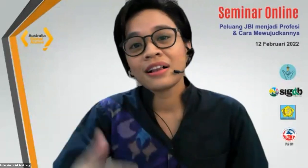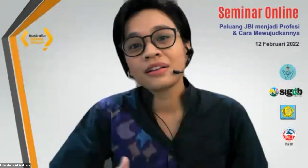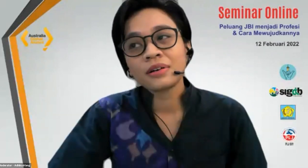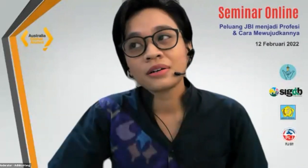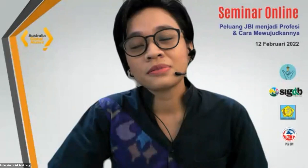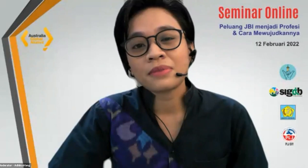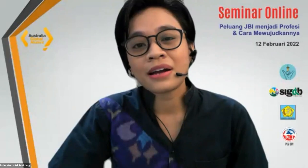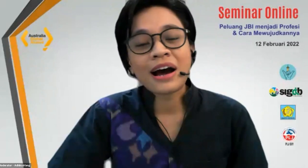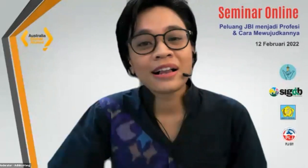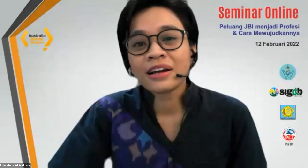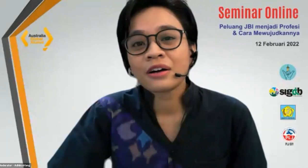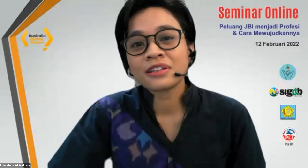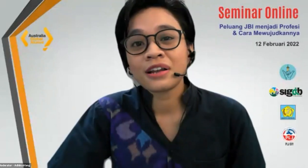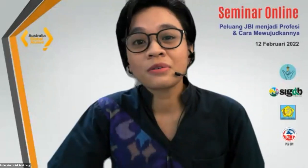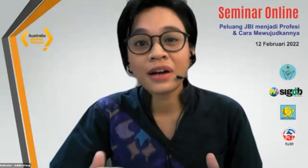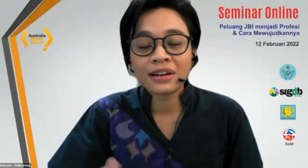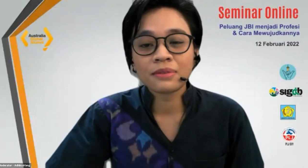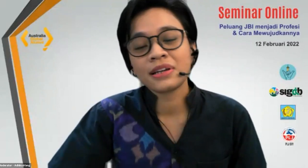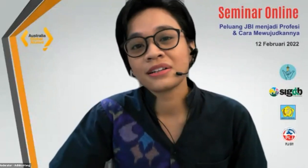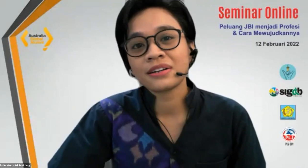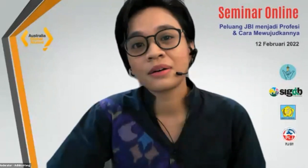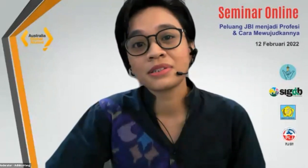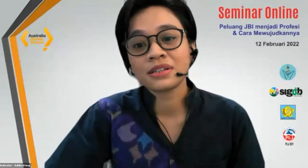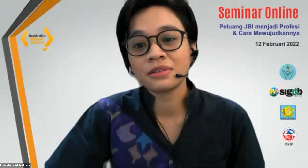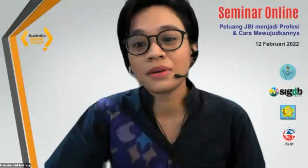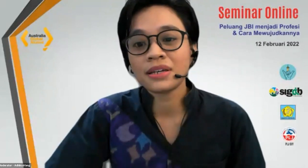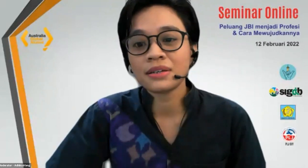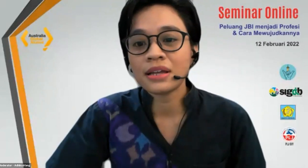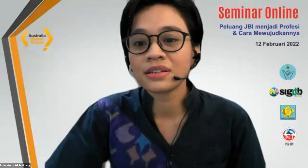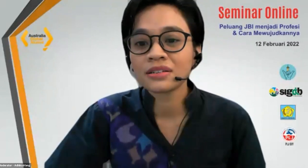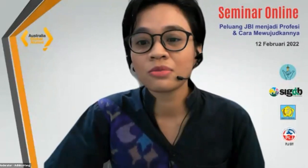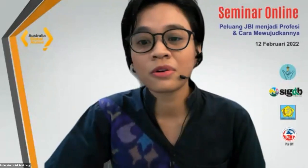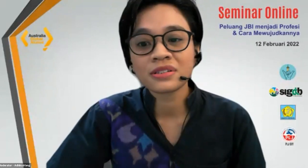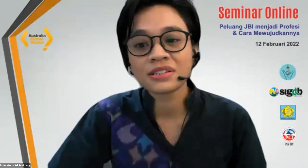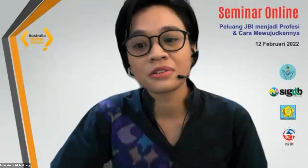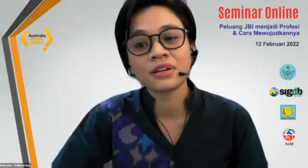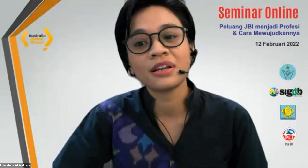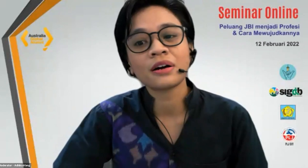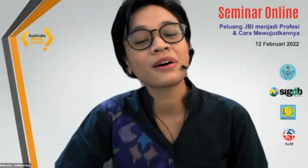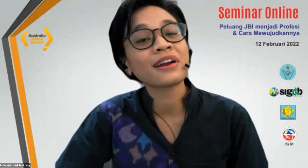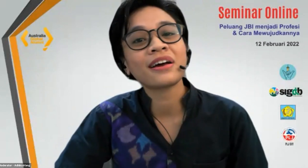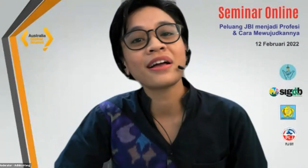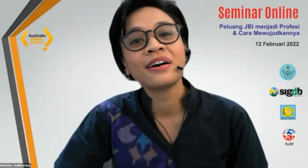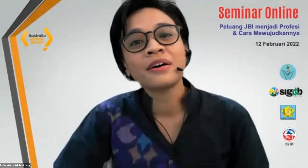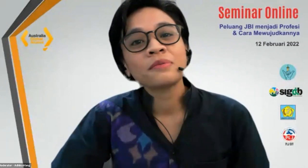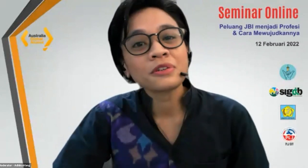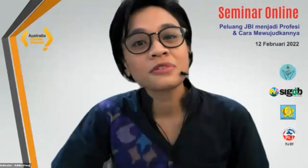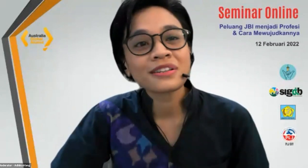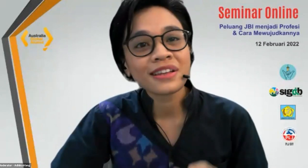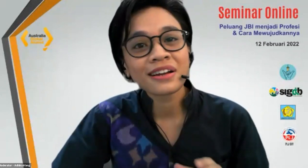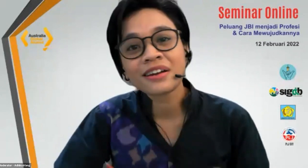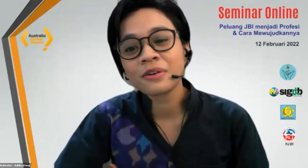hal-hal ada hal-hal yang harus kita lakukan dalam meningkatkan kapasitas Chibi dan salah satu proses yang sudah dilakukan adalah